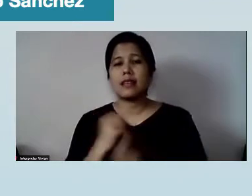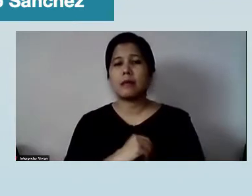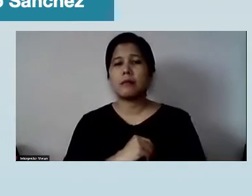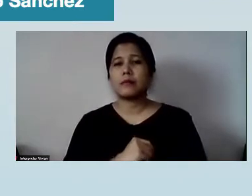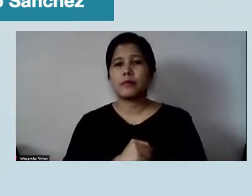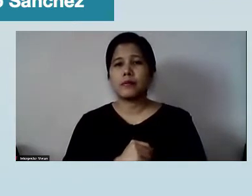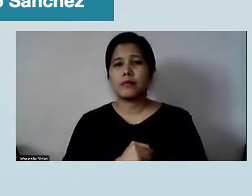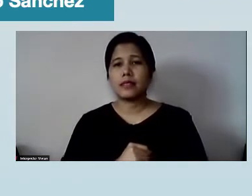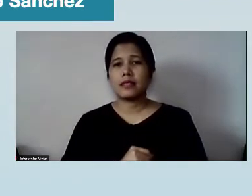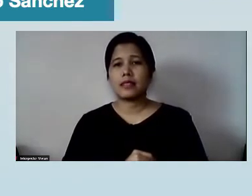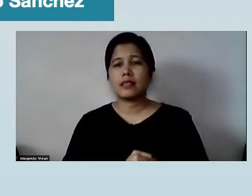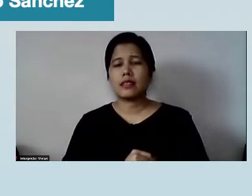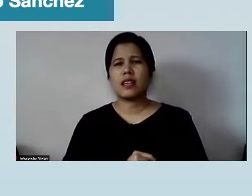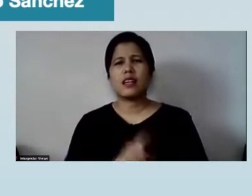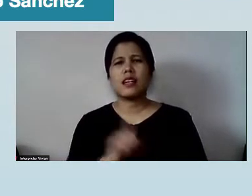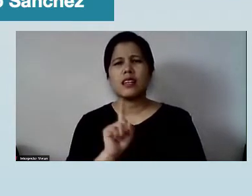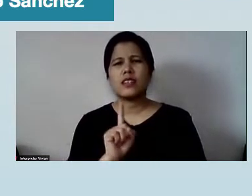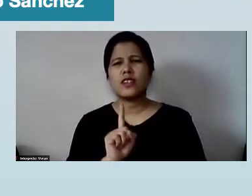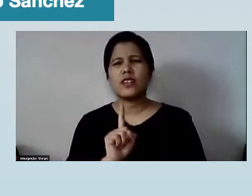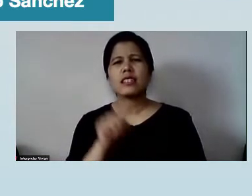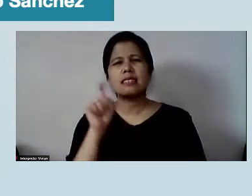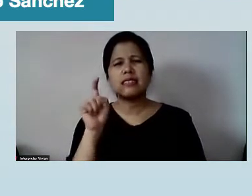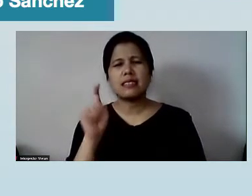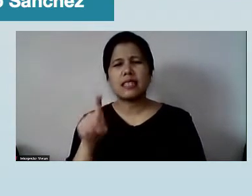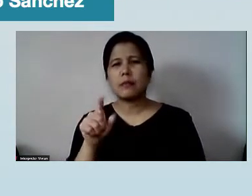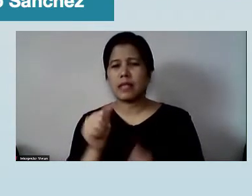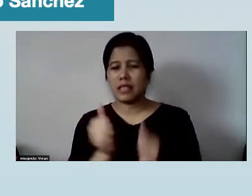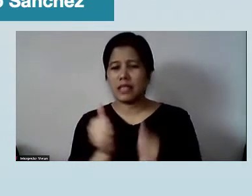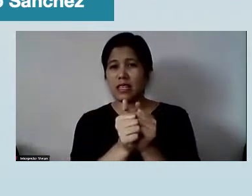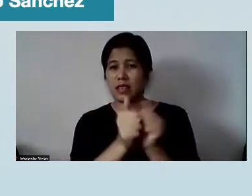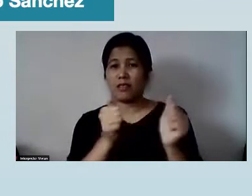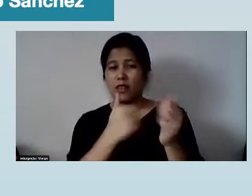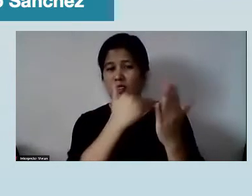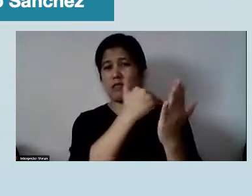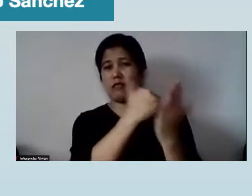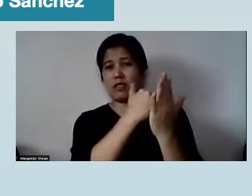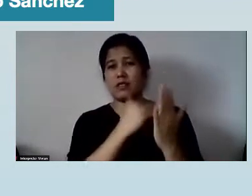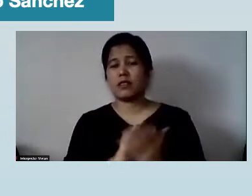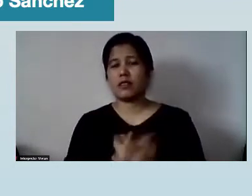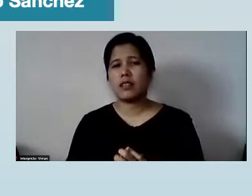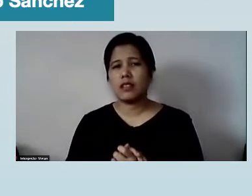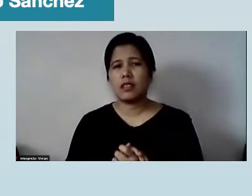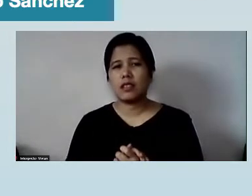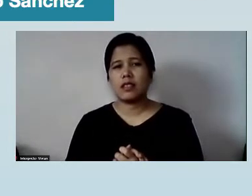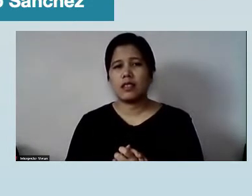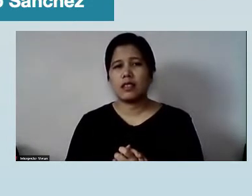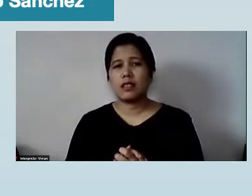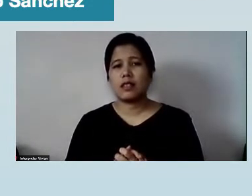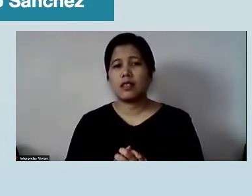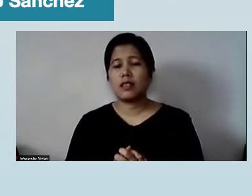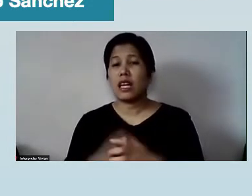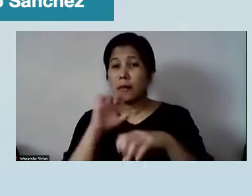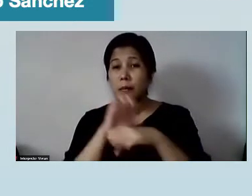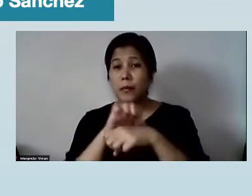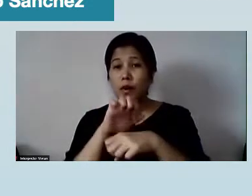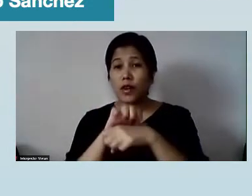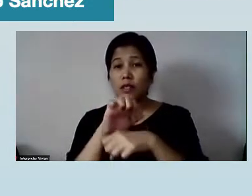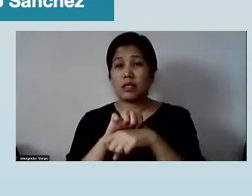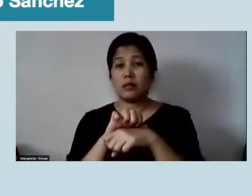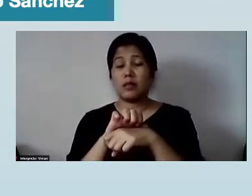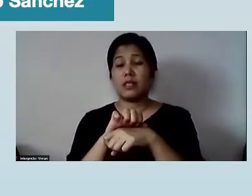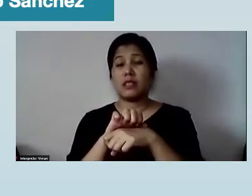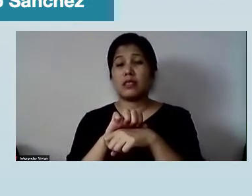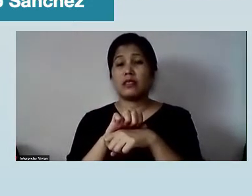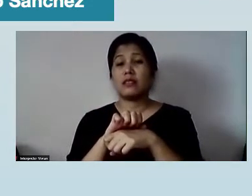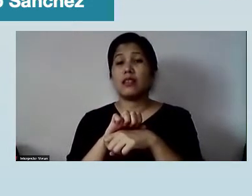ano ba yung dapat iwasan natin ng mga discrimination? O yung employment. Pag nag-apply ang